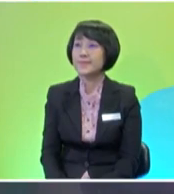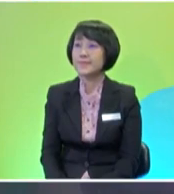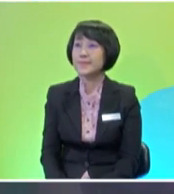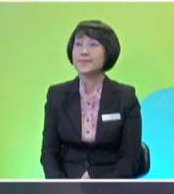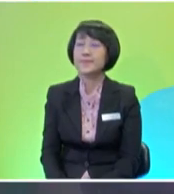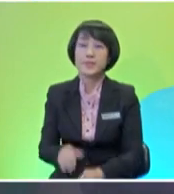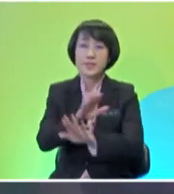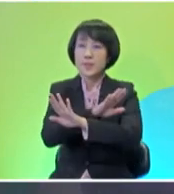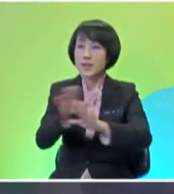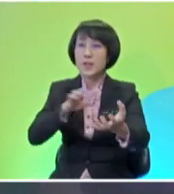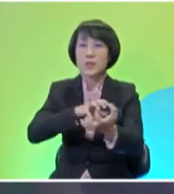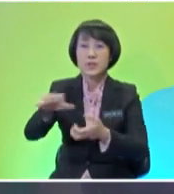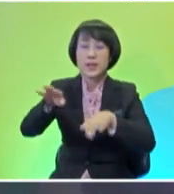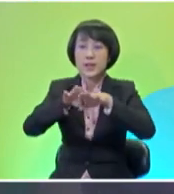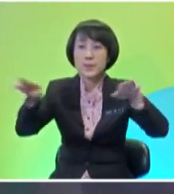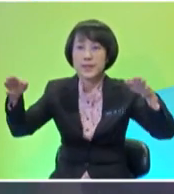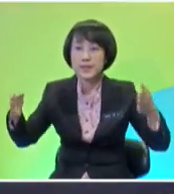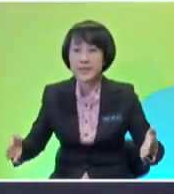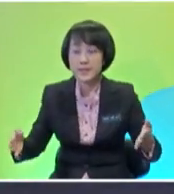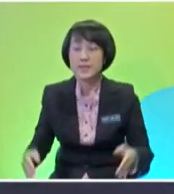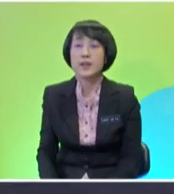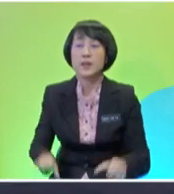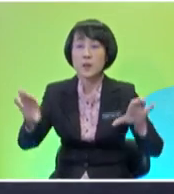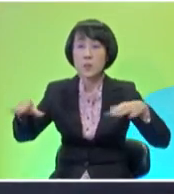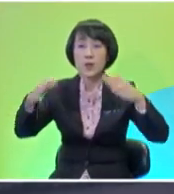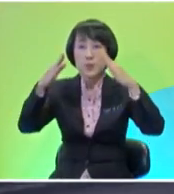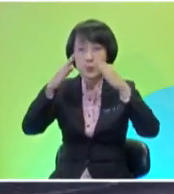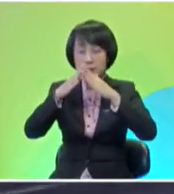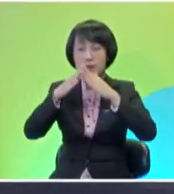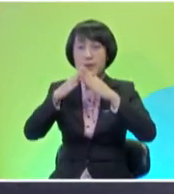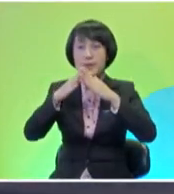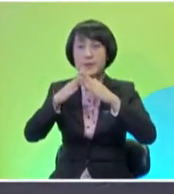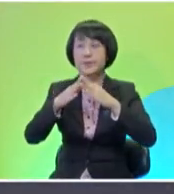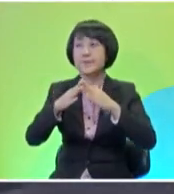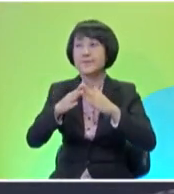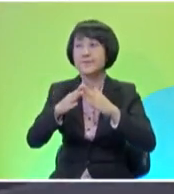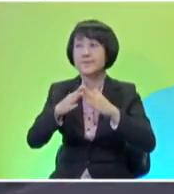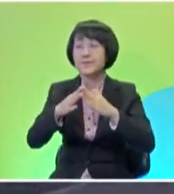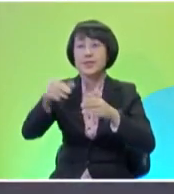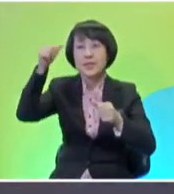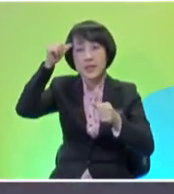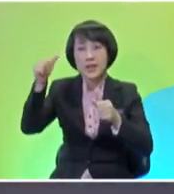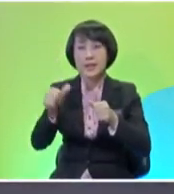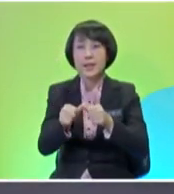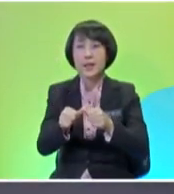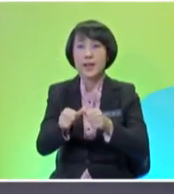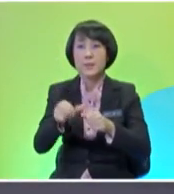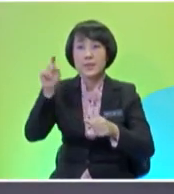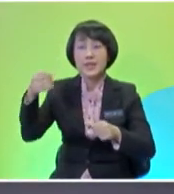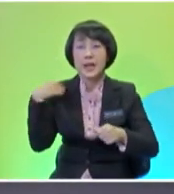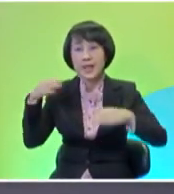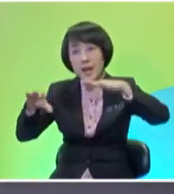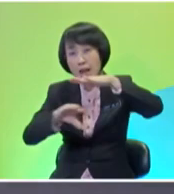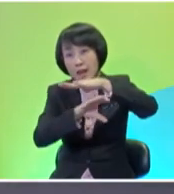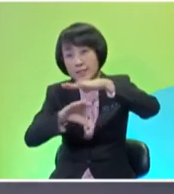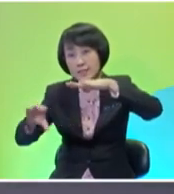Jangan rosakkan meja, okey? Kalau siapa yang buat kat rumah, dia guna pula meja makan kan? Habislah meja makan tu. Nanti mak marah dah. Ya,